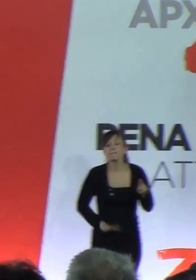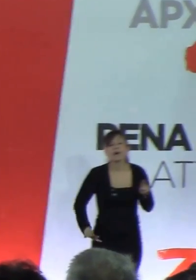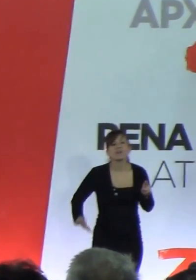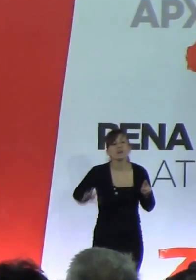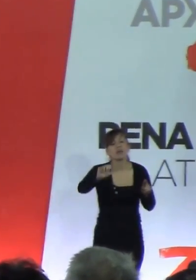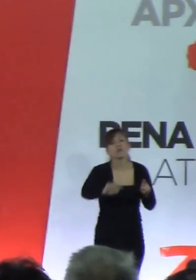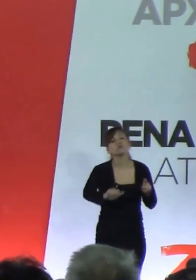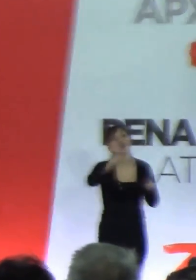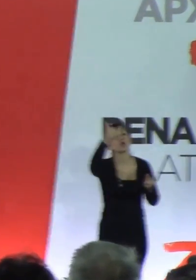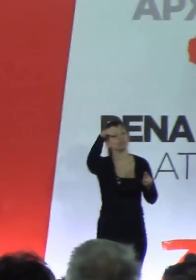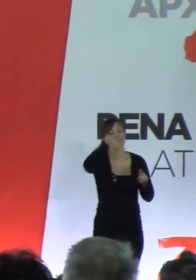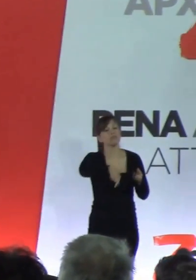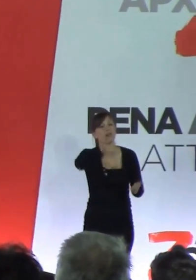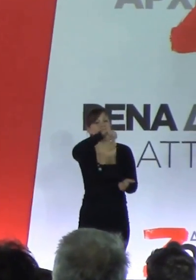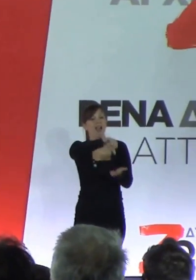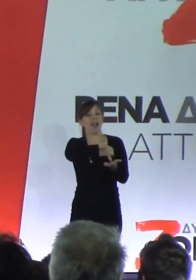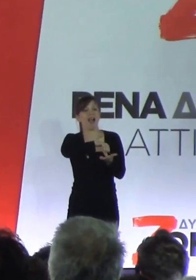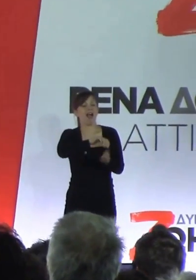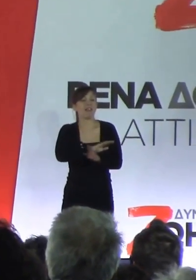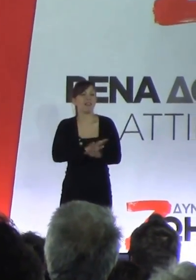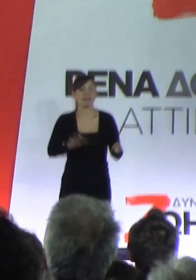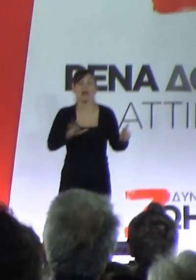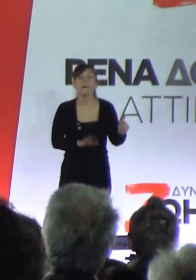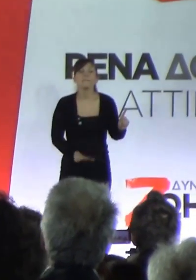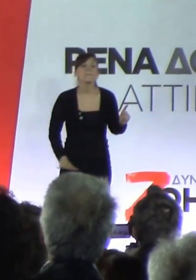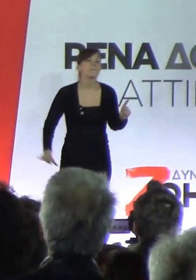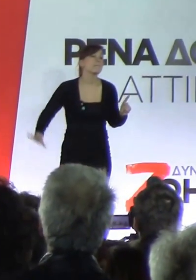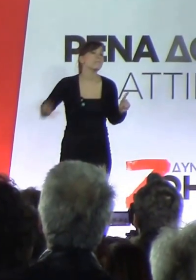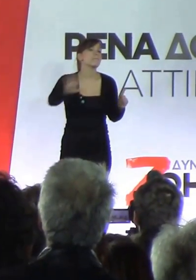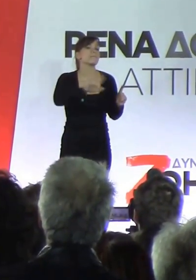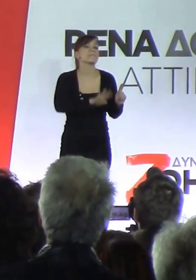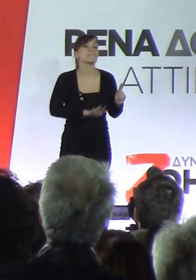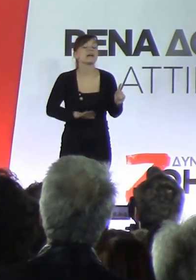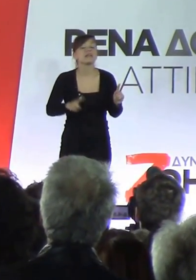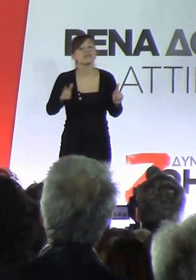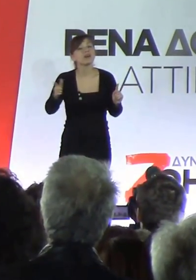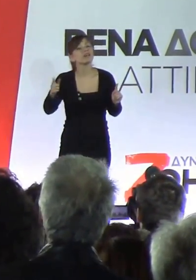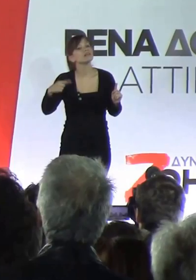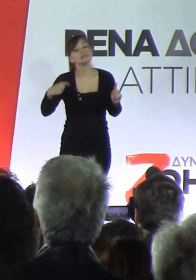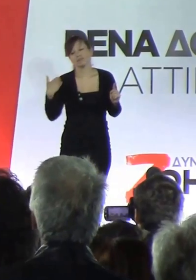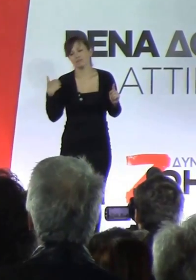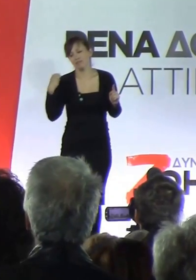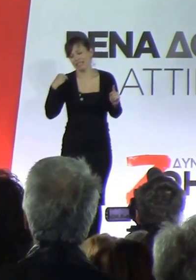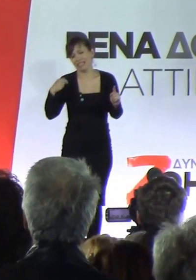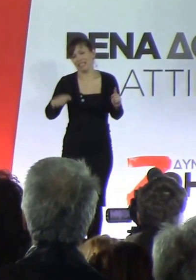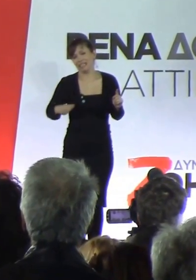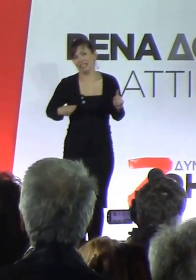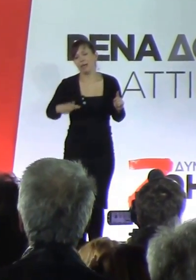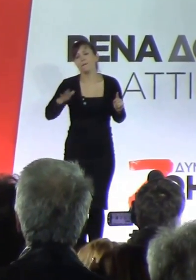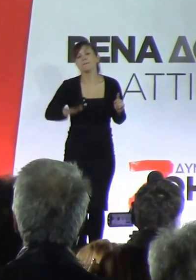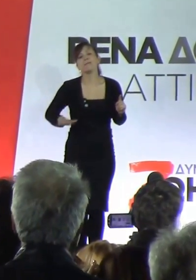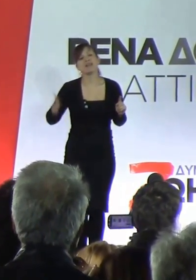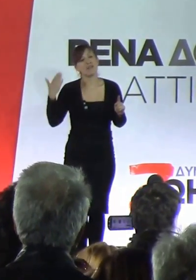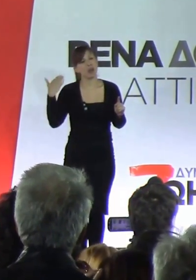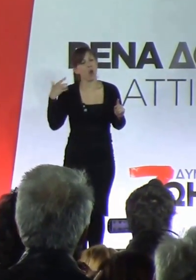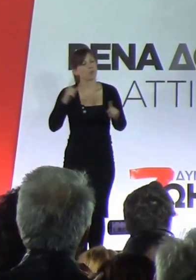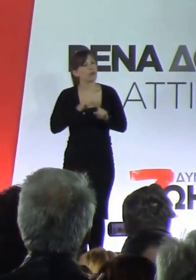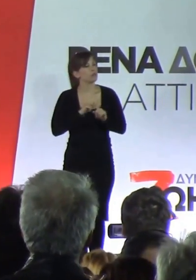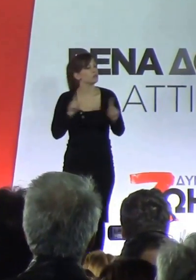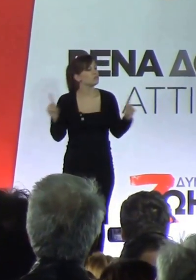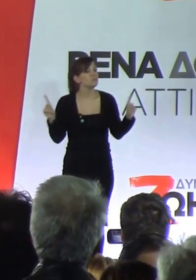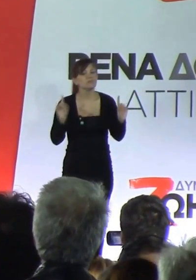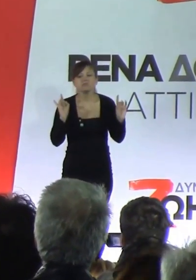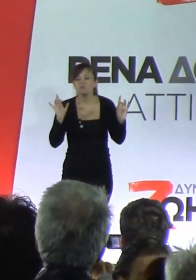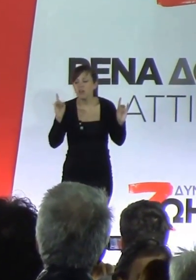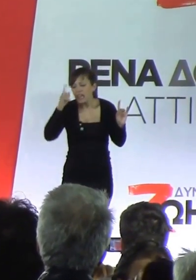της χώρας, της περιφέρειας που φρόντισε ο απερχόμενος περιφερειάρχης να μην